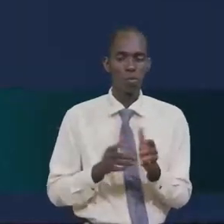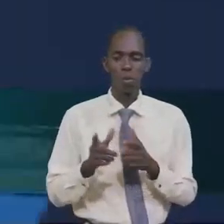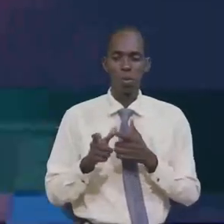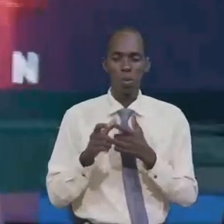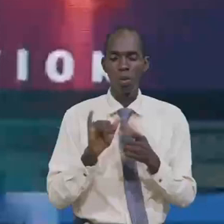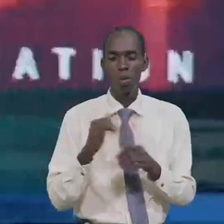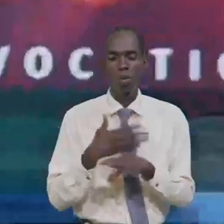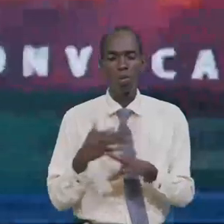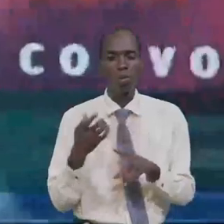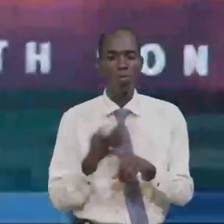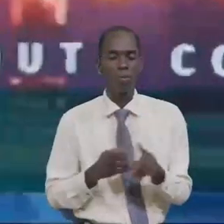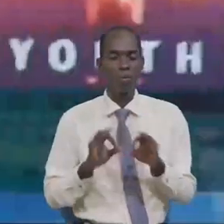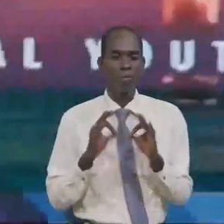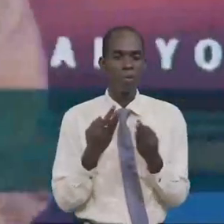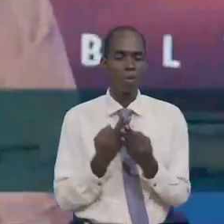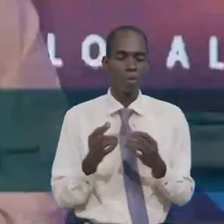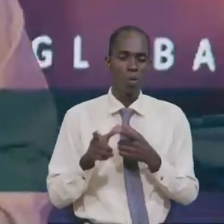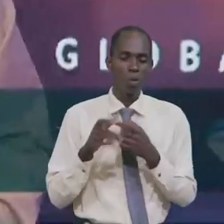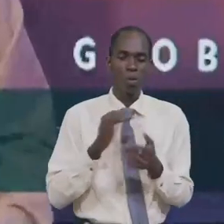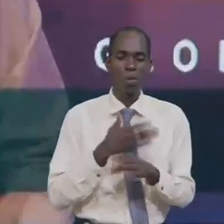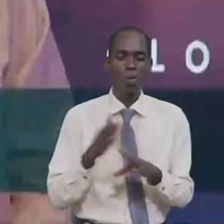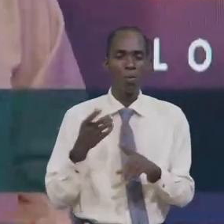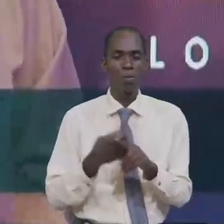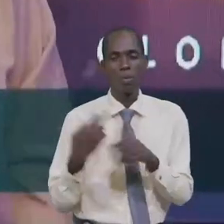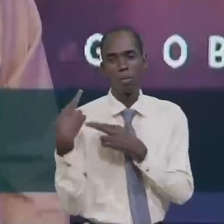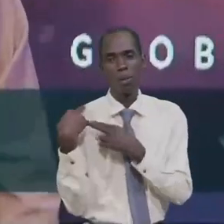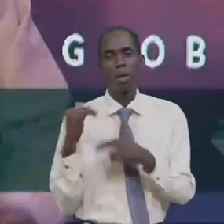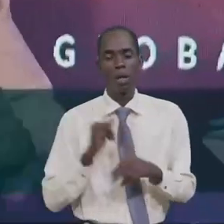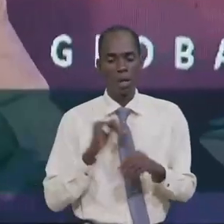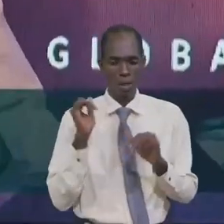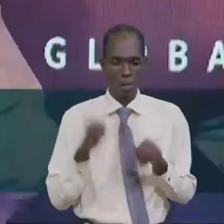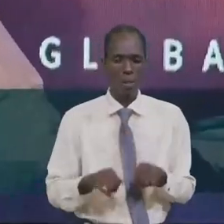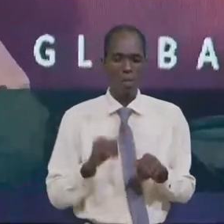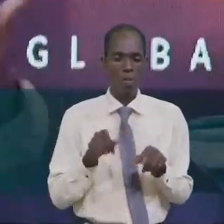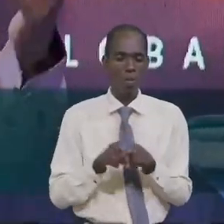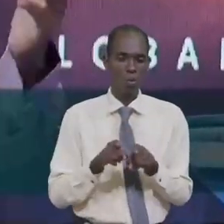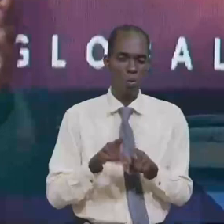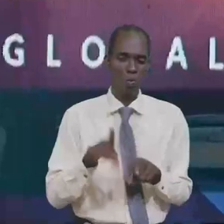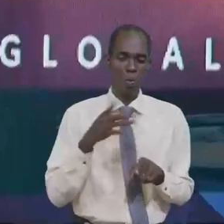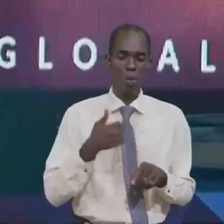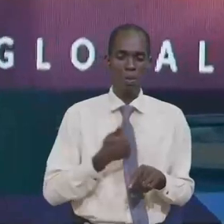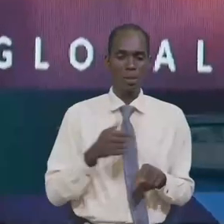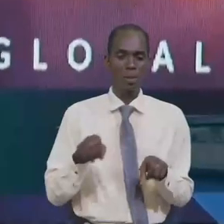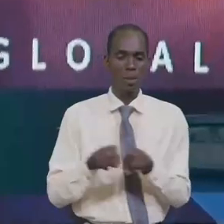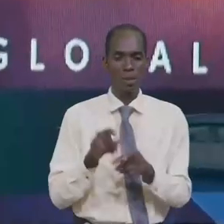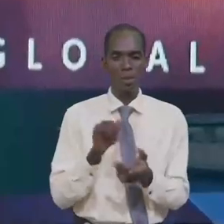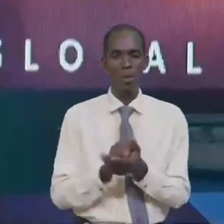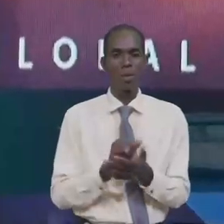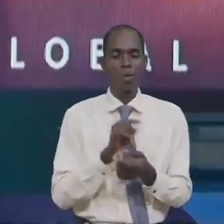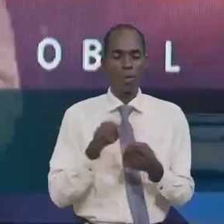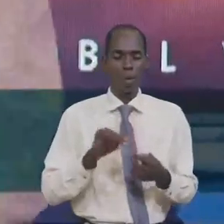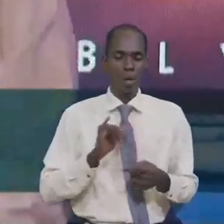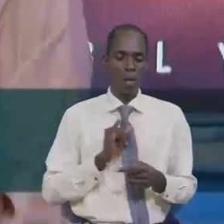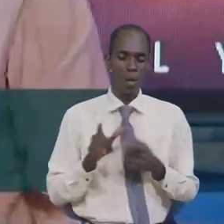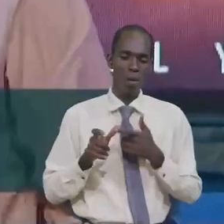responsabilités je peux m'identifier à cela quand j'ai fui l'école je peux